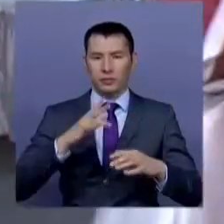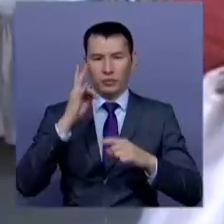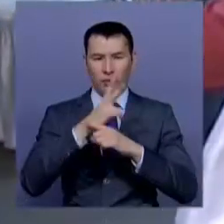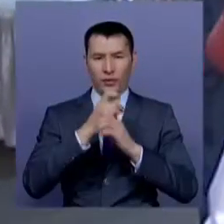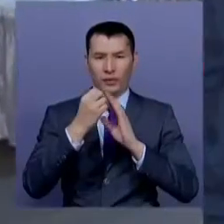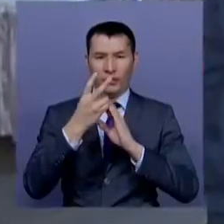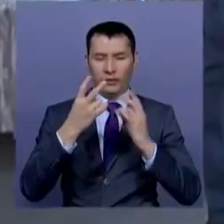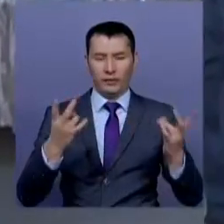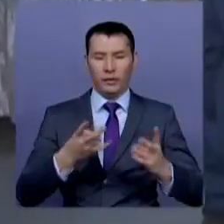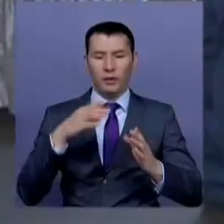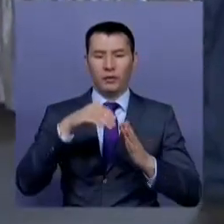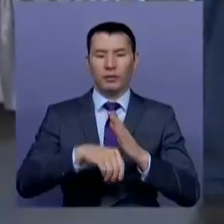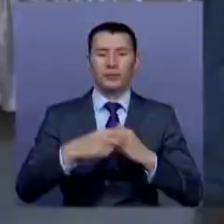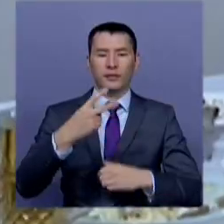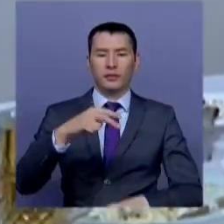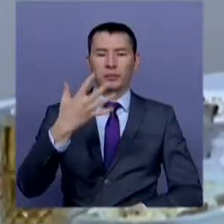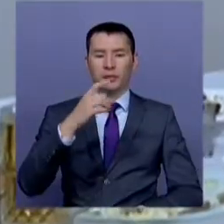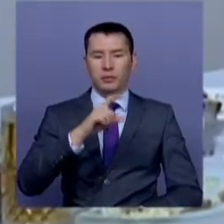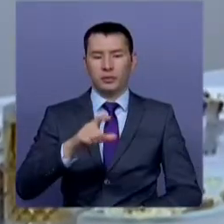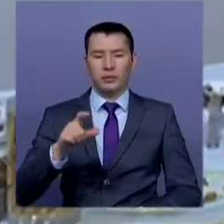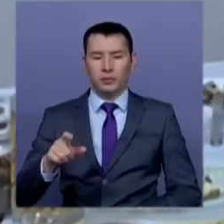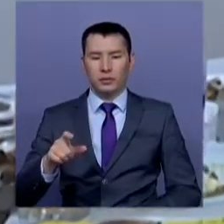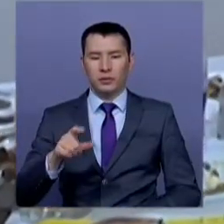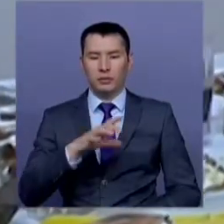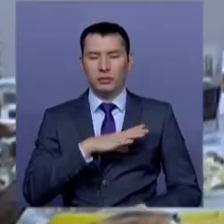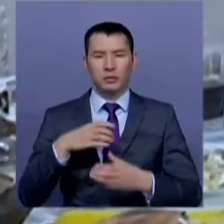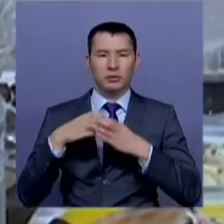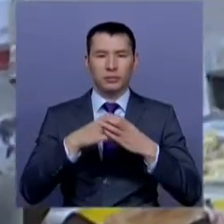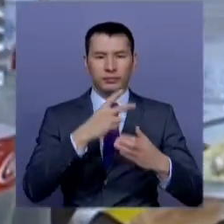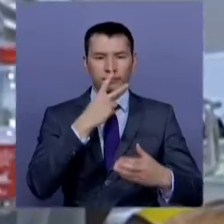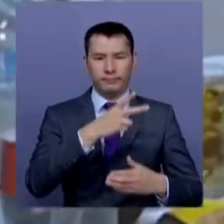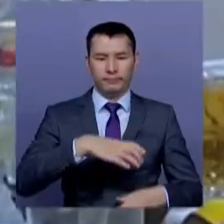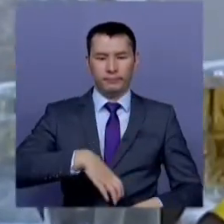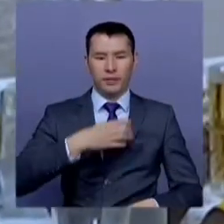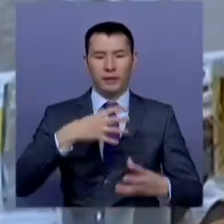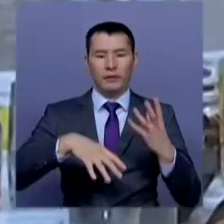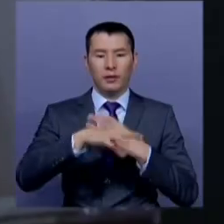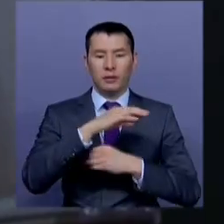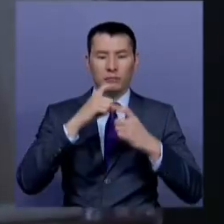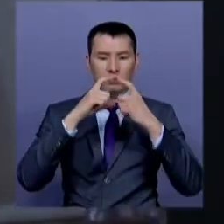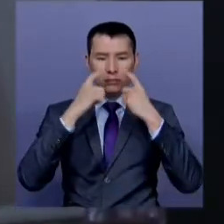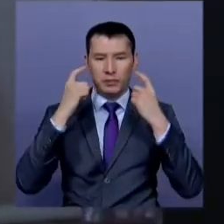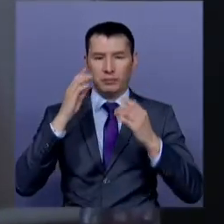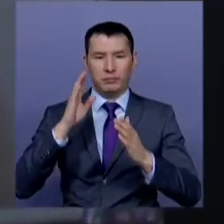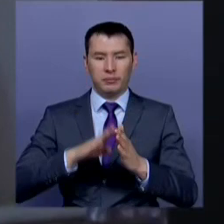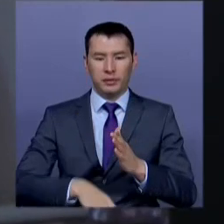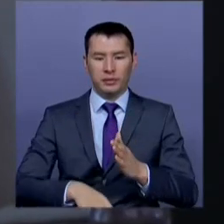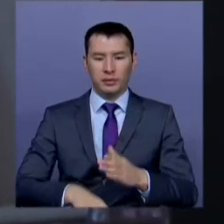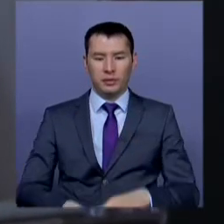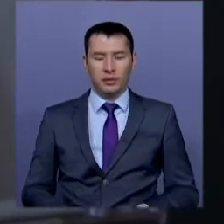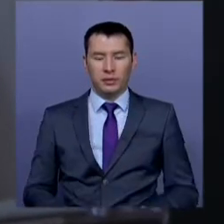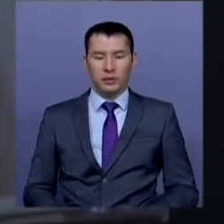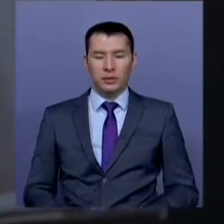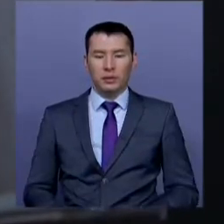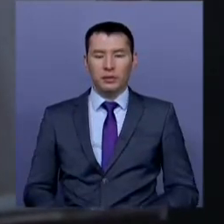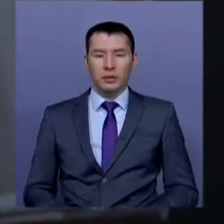банкет на 25 человек. Ревизоров также крайне возмутило то, что все гости были без масок. Видите, сегодня попросили банкет, у нас больше